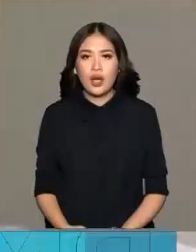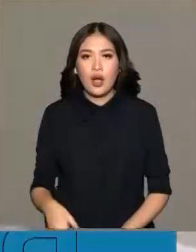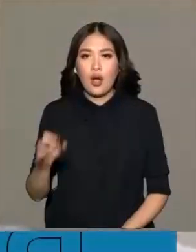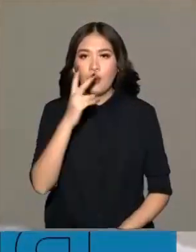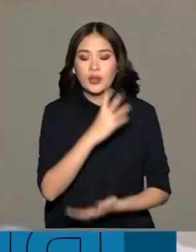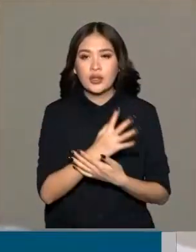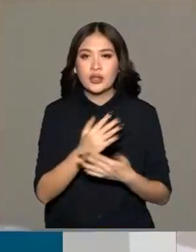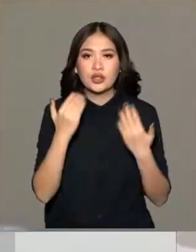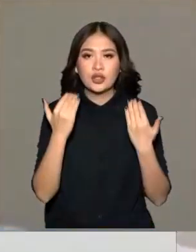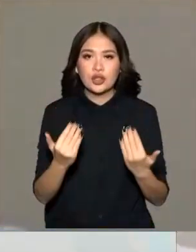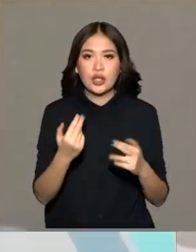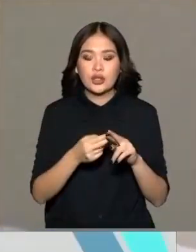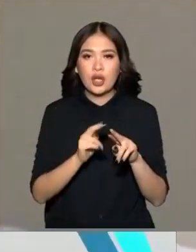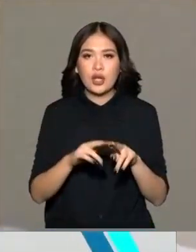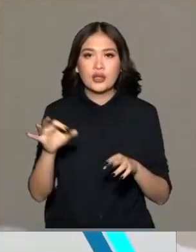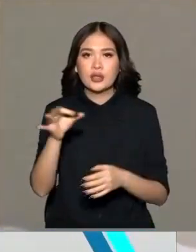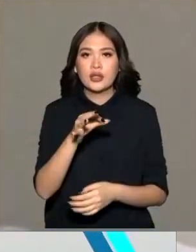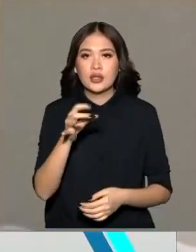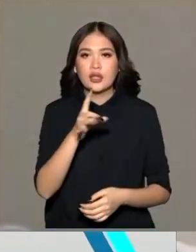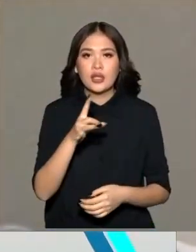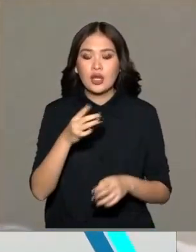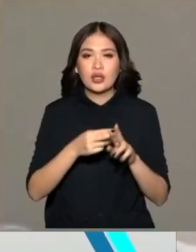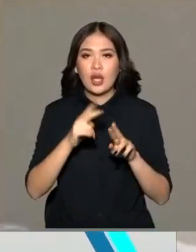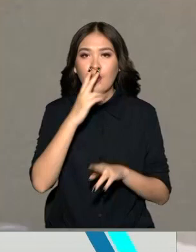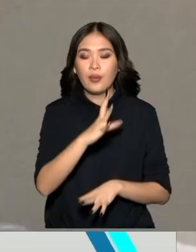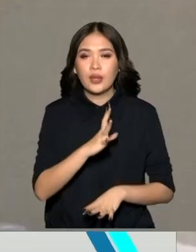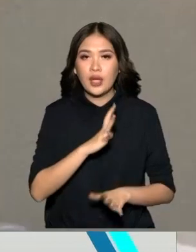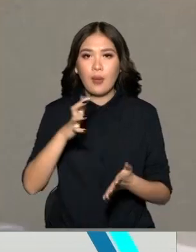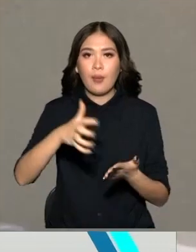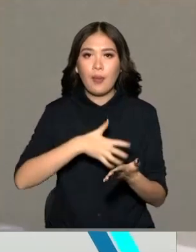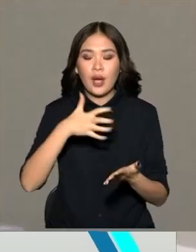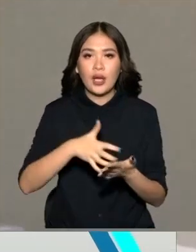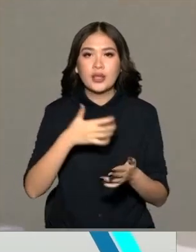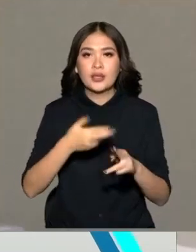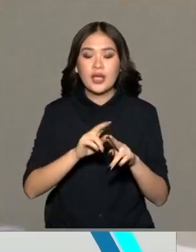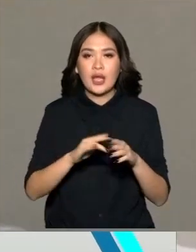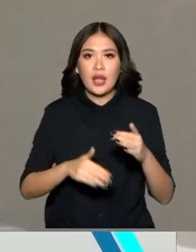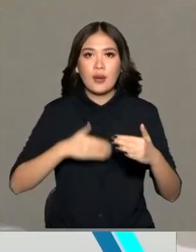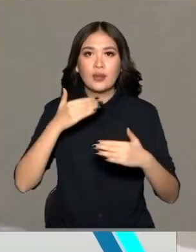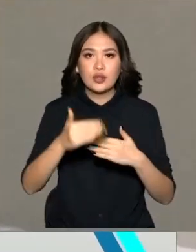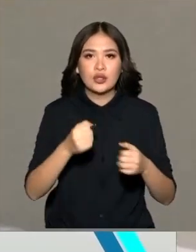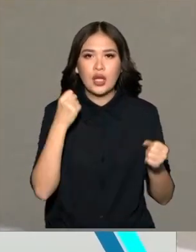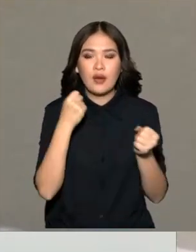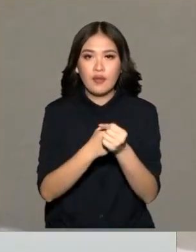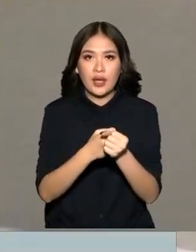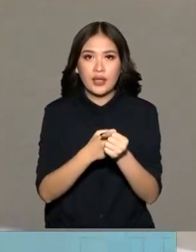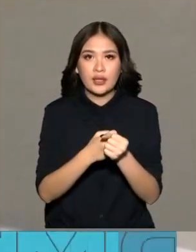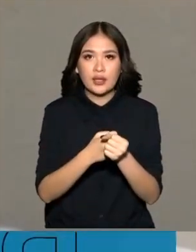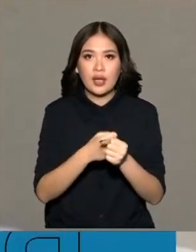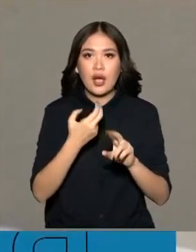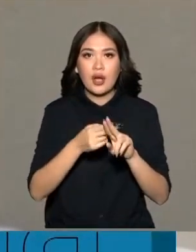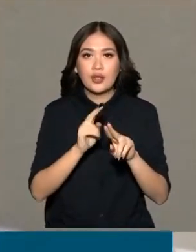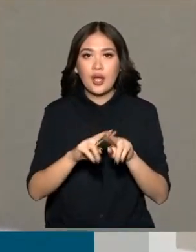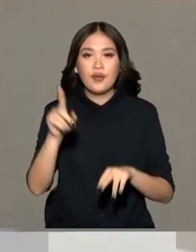Объекты в настоящий момент находятся по циркуляции. После того, как будет произведен раскоп порыва, на период устранения аварии